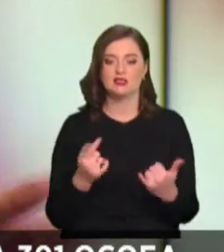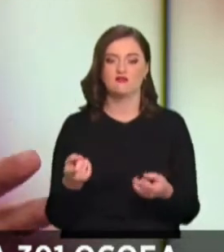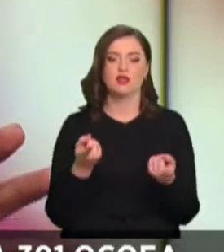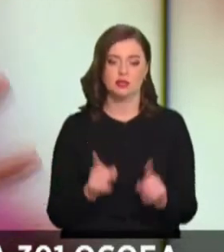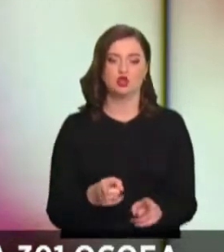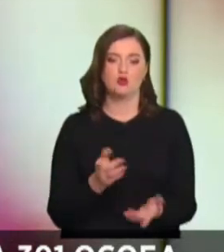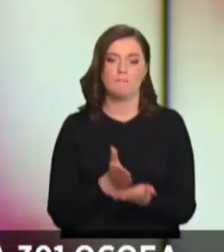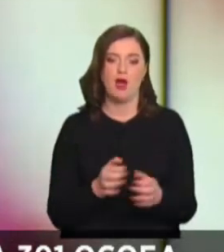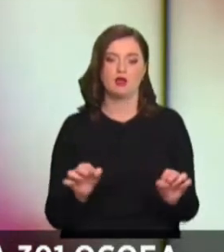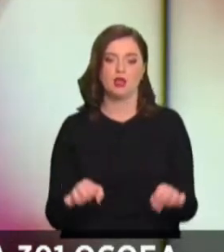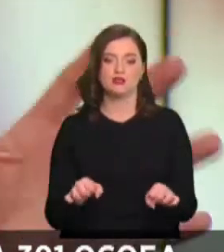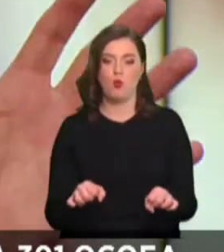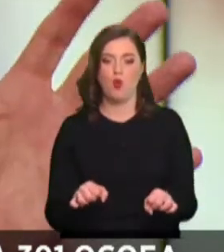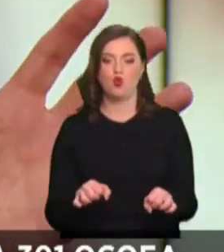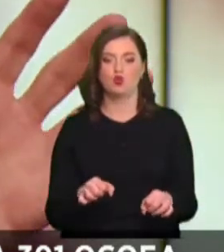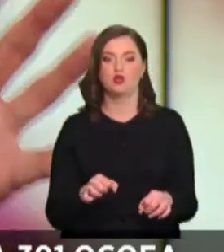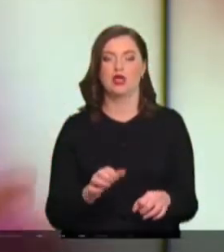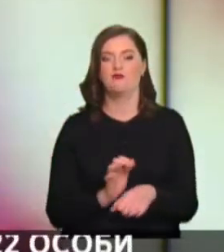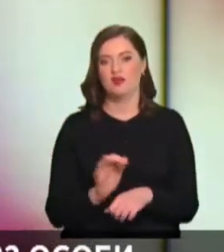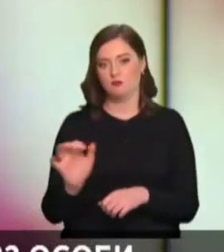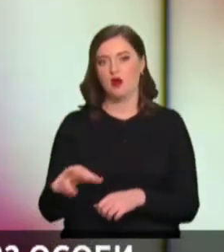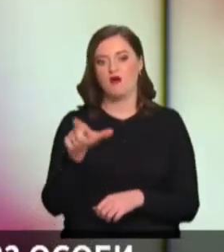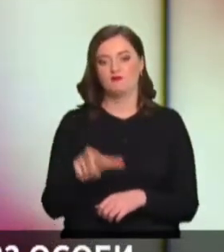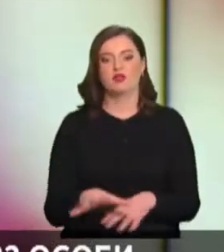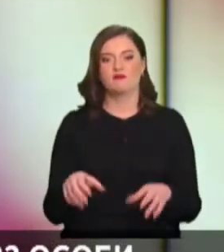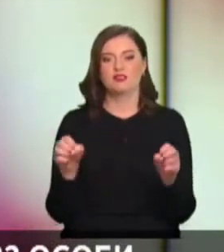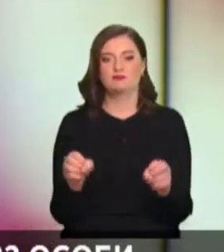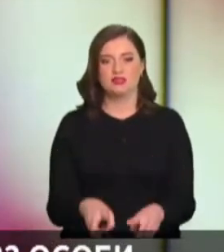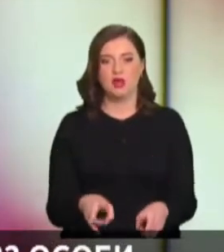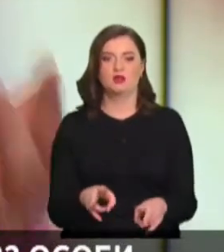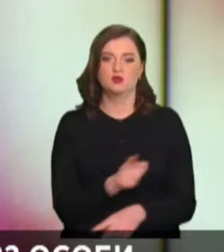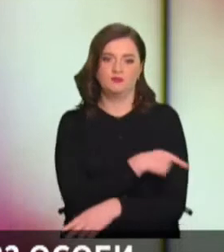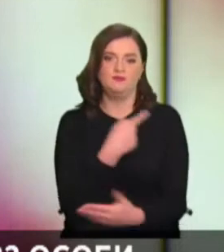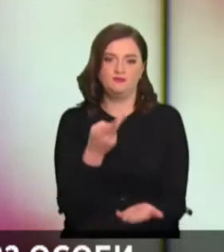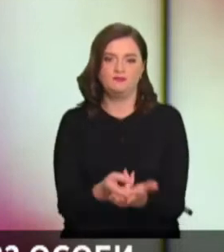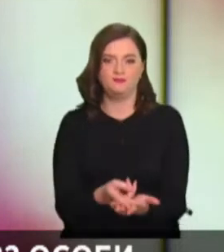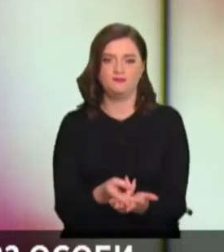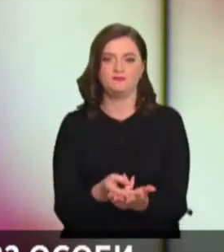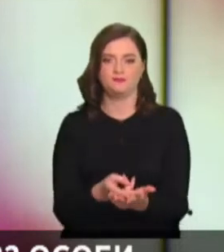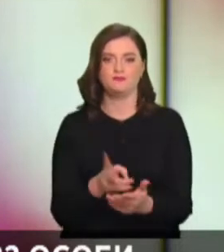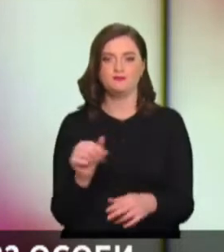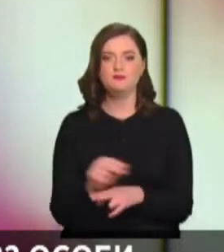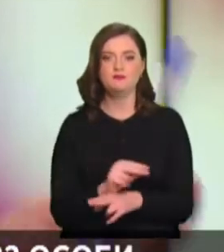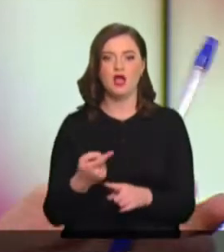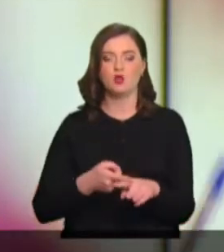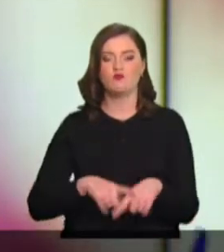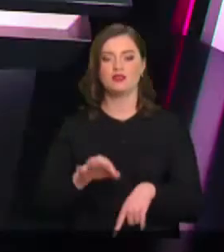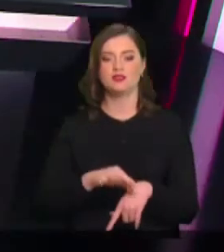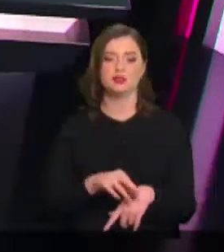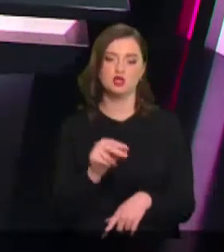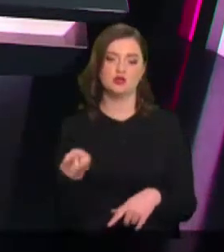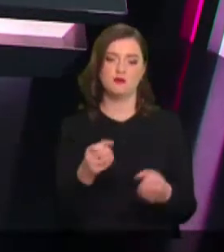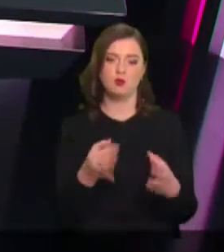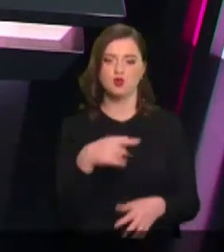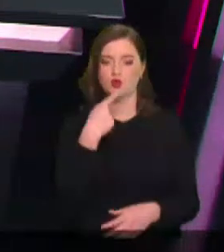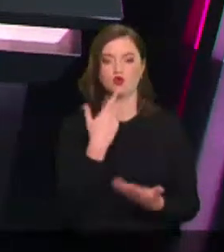маєте змогу відправити її, скажімо, в спеціалізований заклад, так, в профільний заклад на лікування цієї хвороби? Чи ви просто кажете,